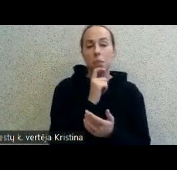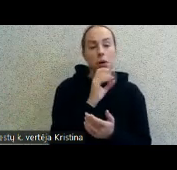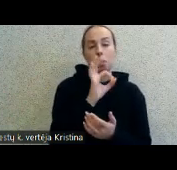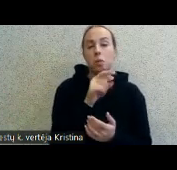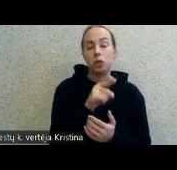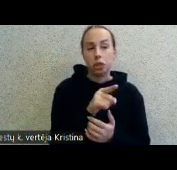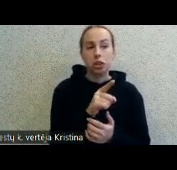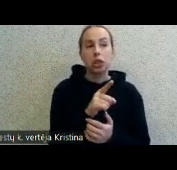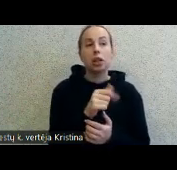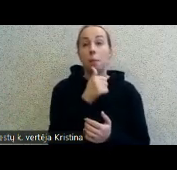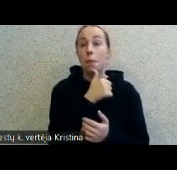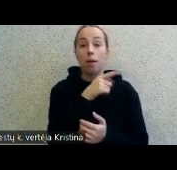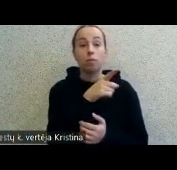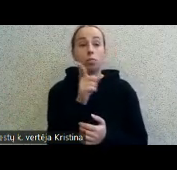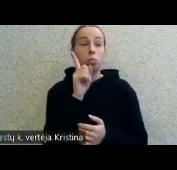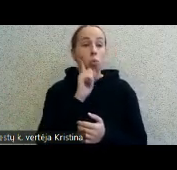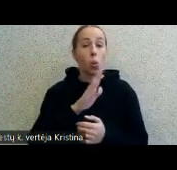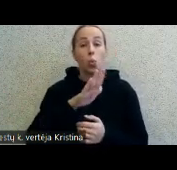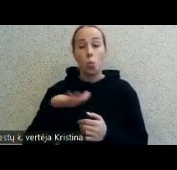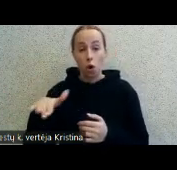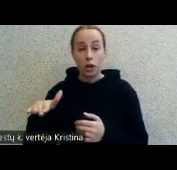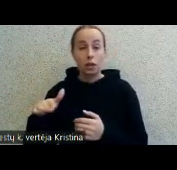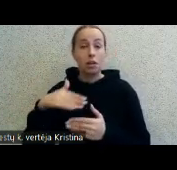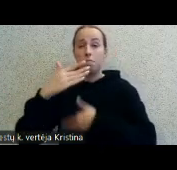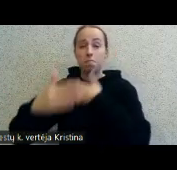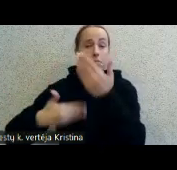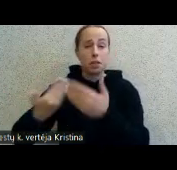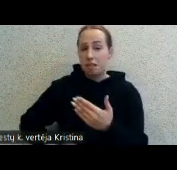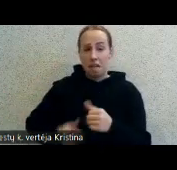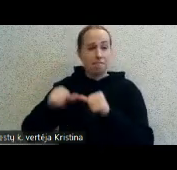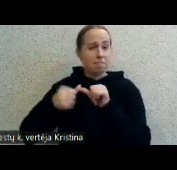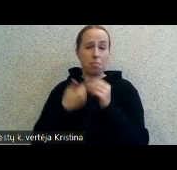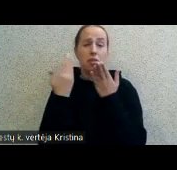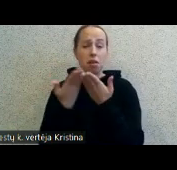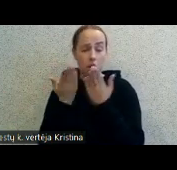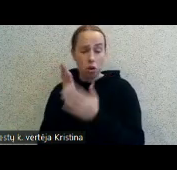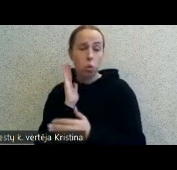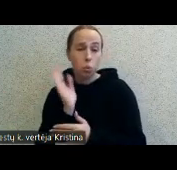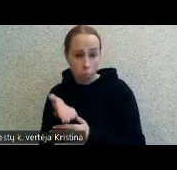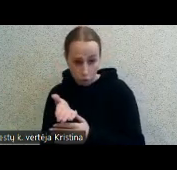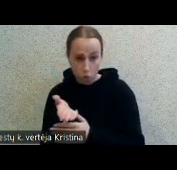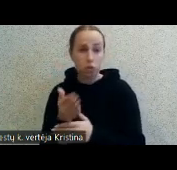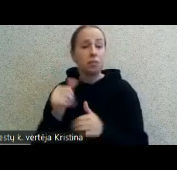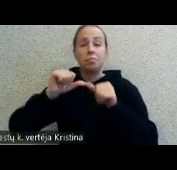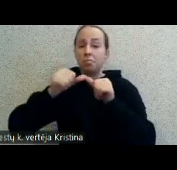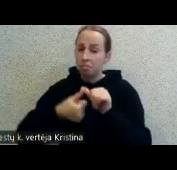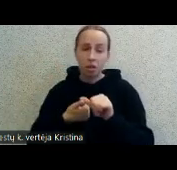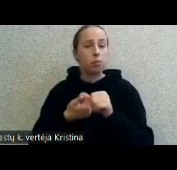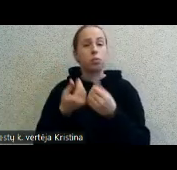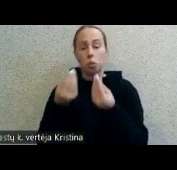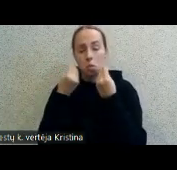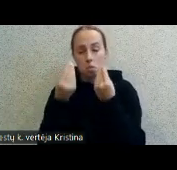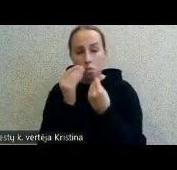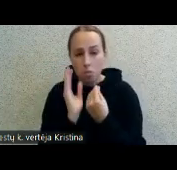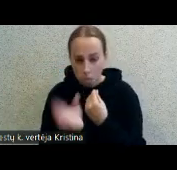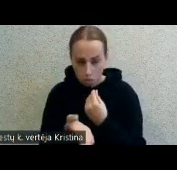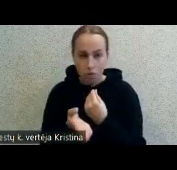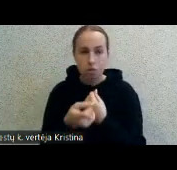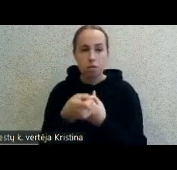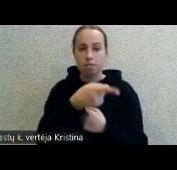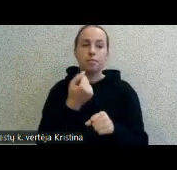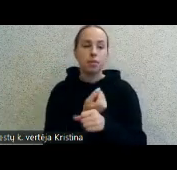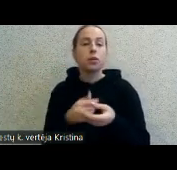norime, kad mūsų mokiniai taptų visą gyvenimą skaitančiais žmonėmis ir visą gyvenimą besimokančiaisiais. Ir aš taip pat